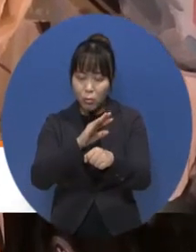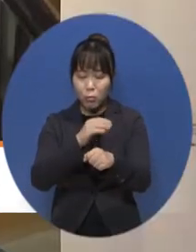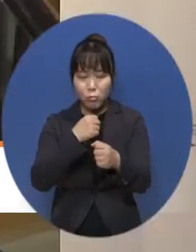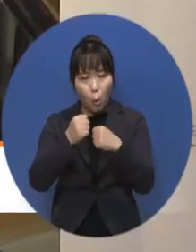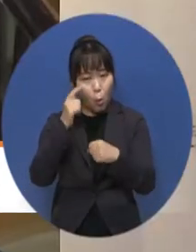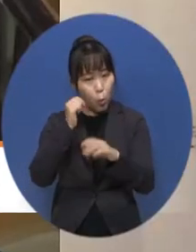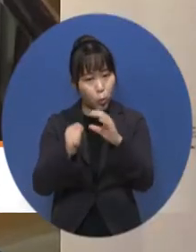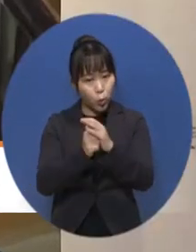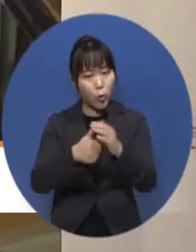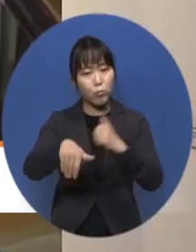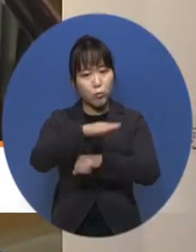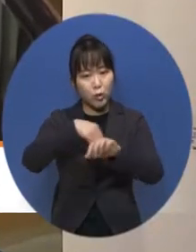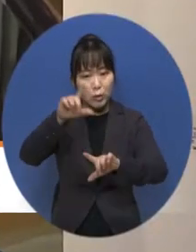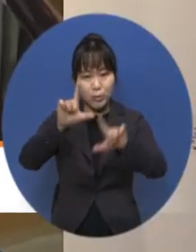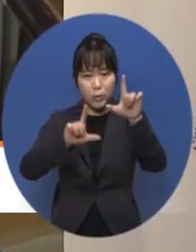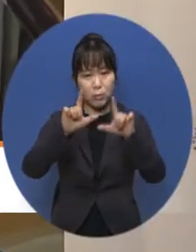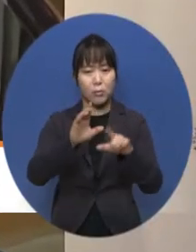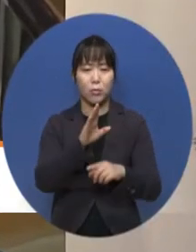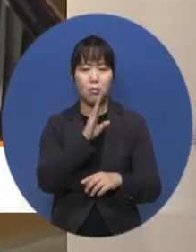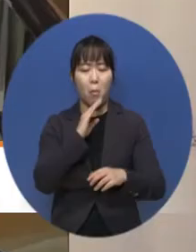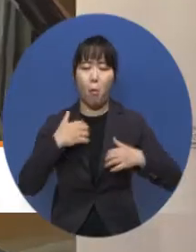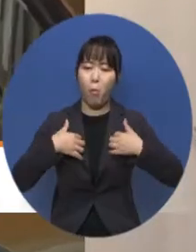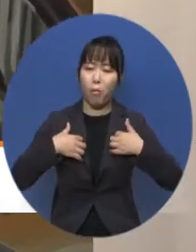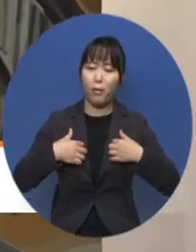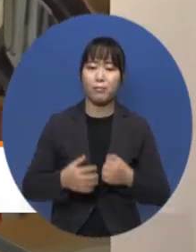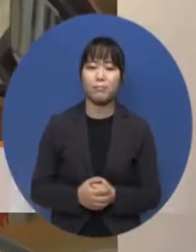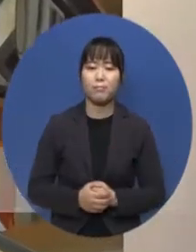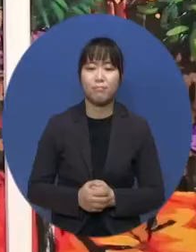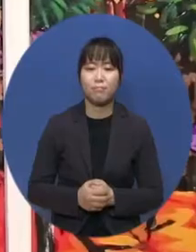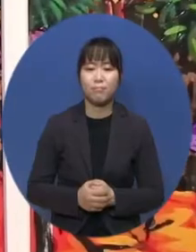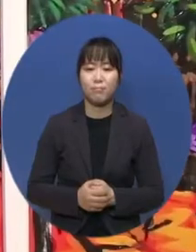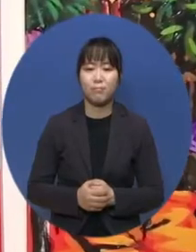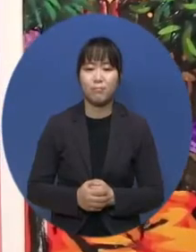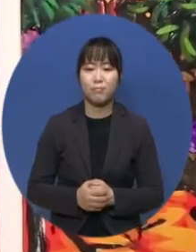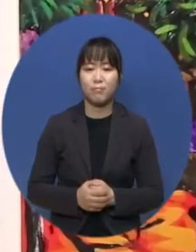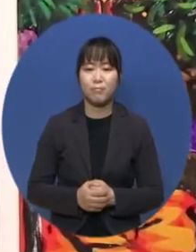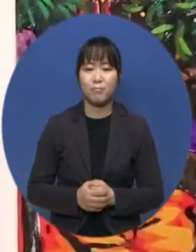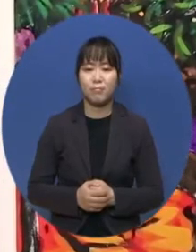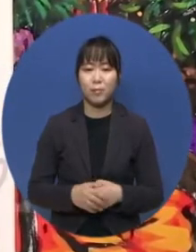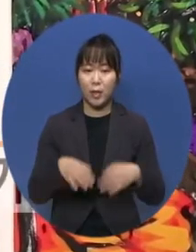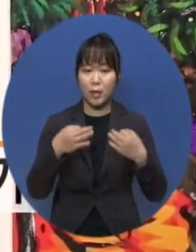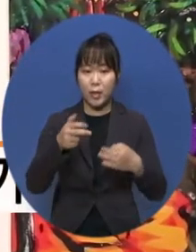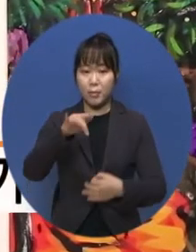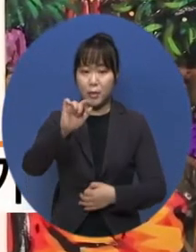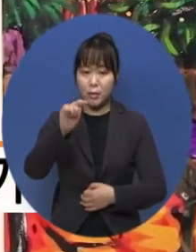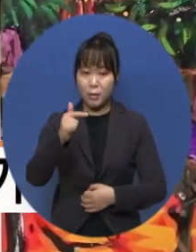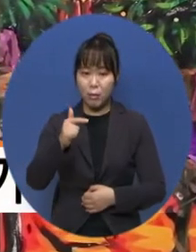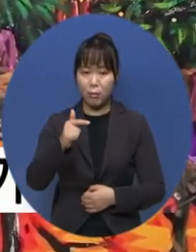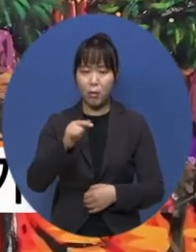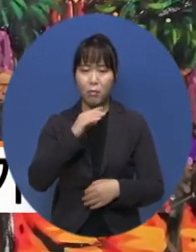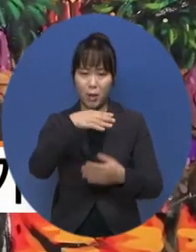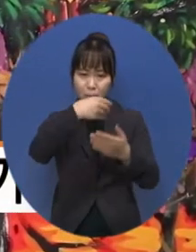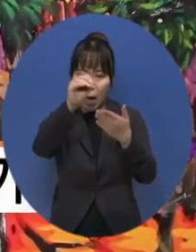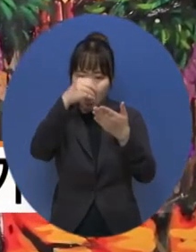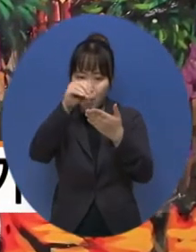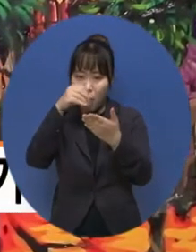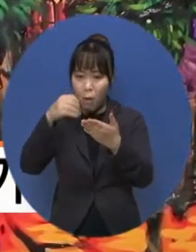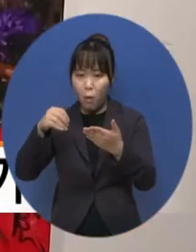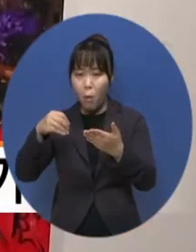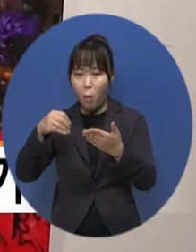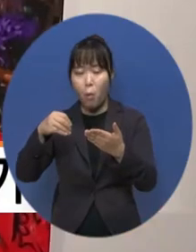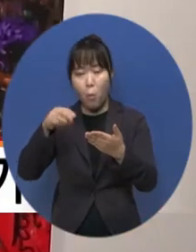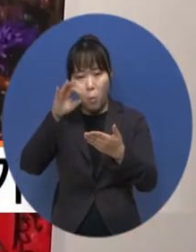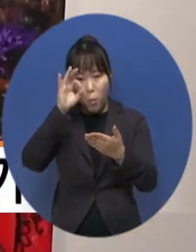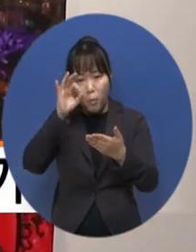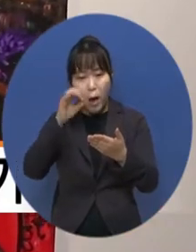독특한 풍경의 이미지는 매우 흥미롭습니다. 김진 작가의 투박한 붓질 속 굵은